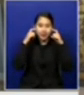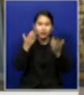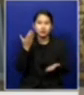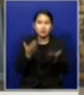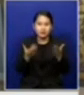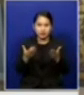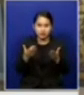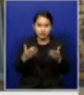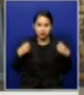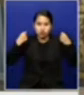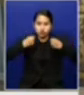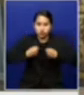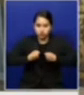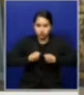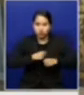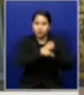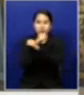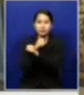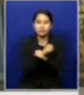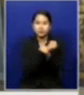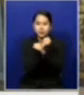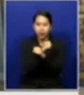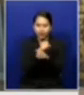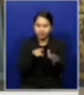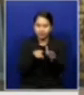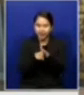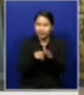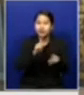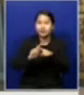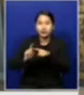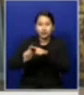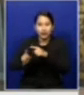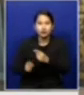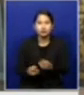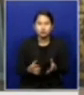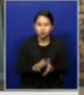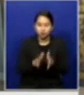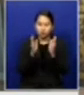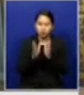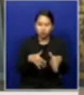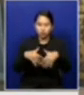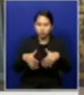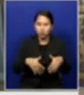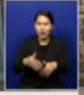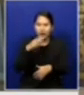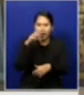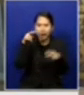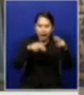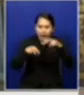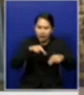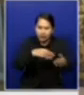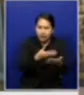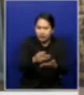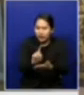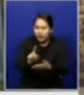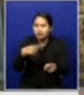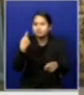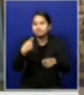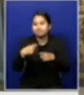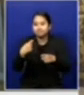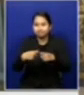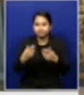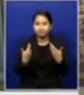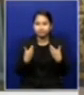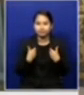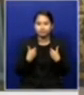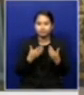PPE ชุดป้องกันโรคต่างๆรวมถึงประชาชนเองก็หาซื้อยากนะครับอันที่เห็นอีกชัดเ